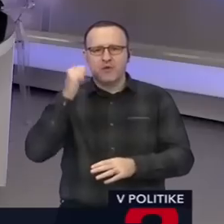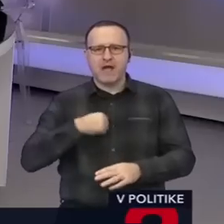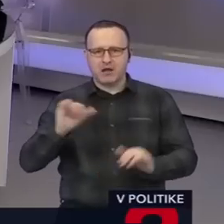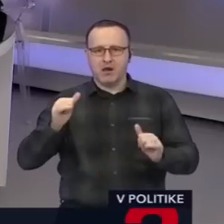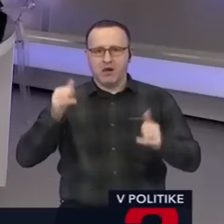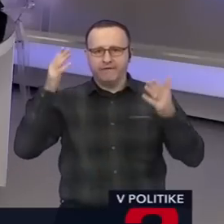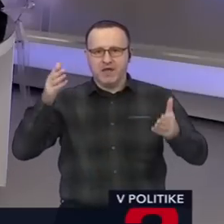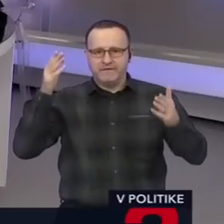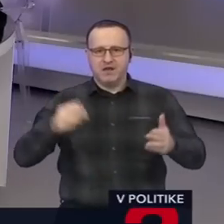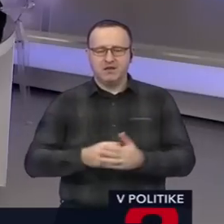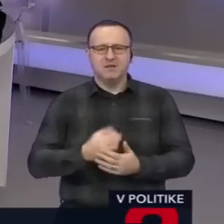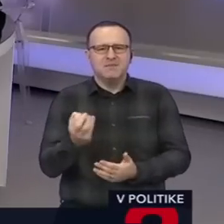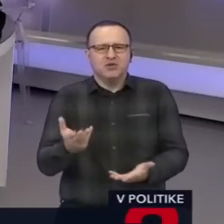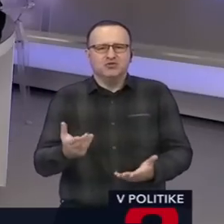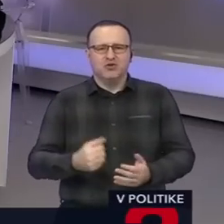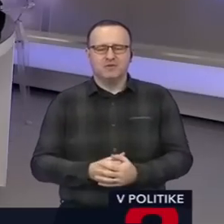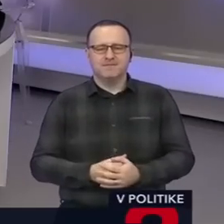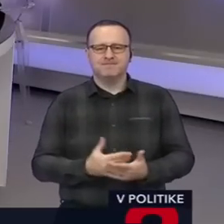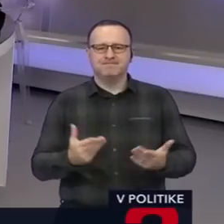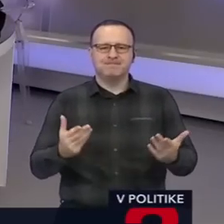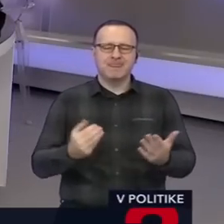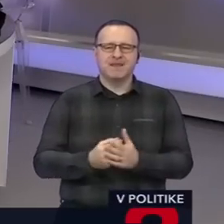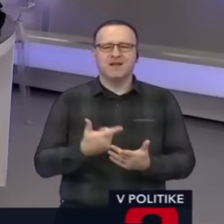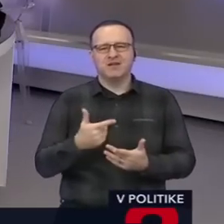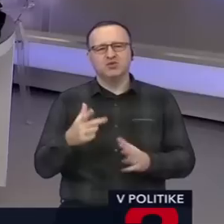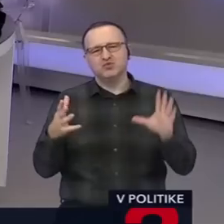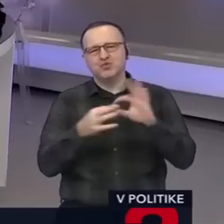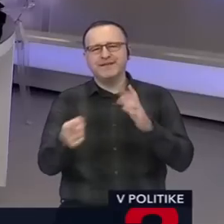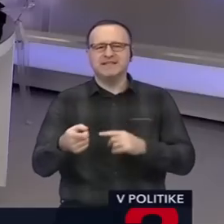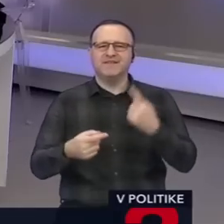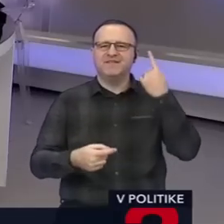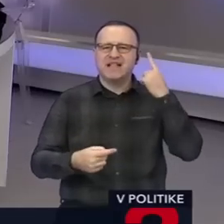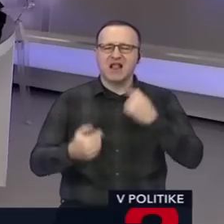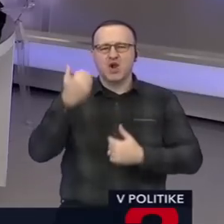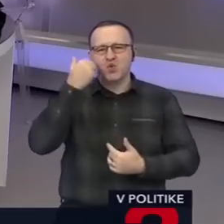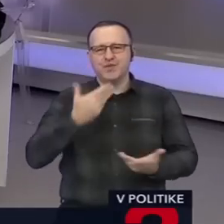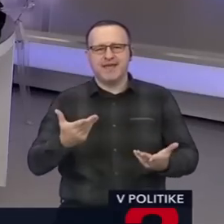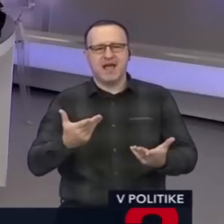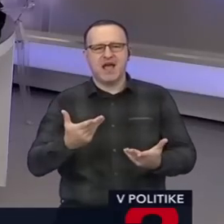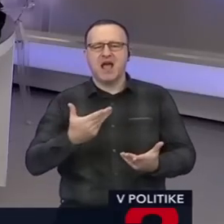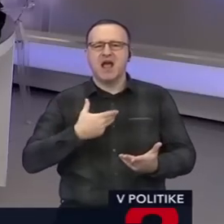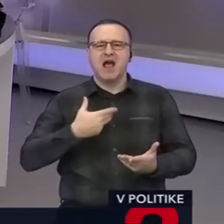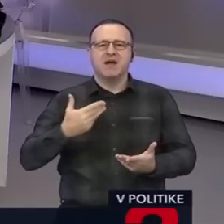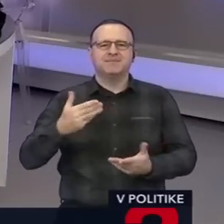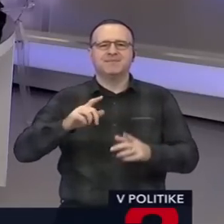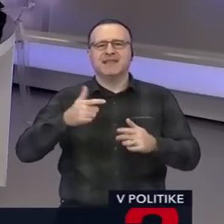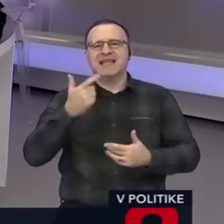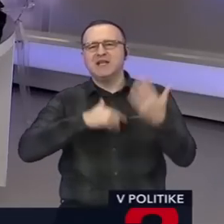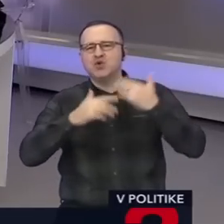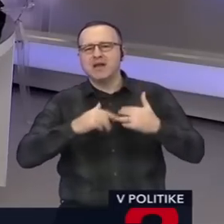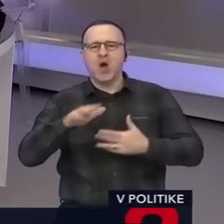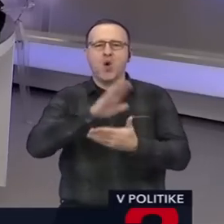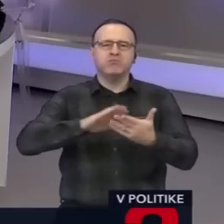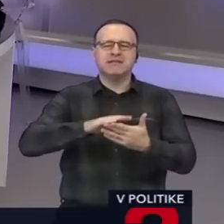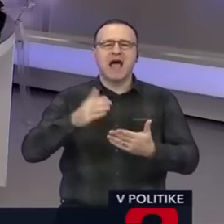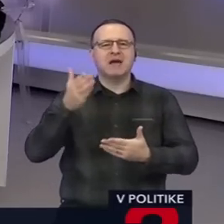problém vzdelávania na Slovensku, kritické myslenie, ale aj celkovo zmenený obsah histórie, kedy naozaj 10 ročia